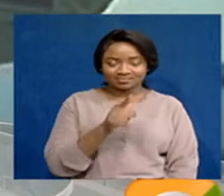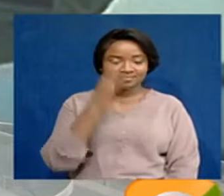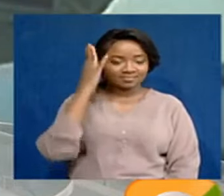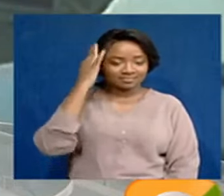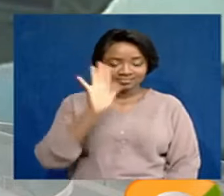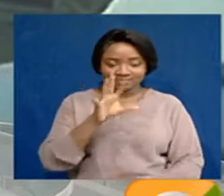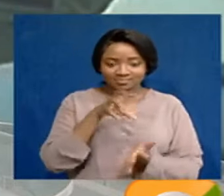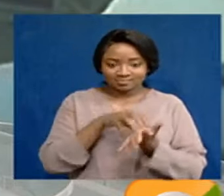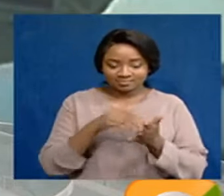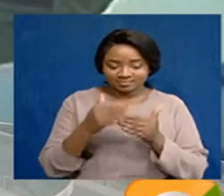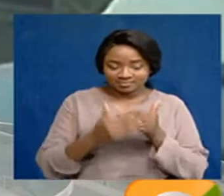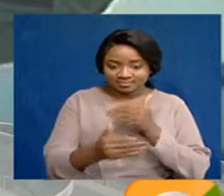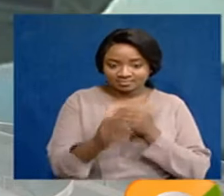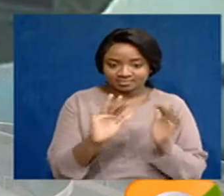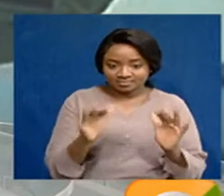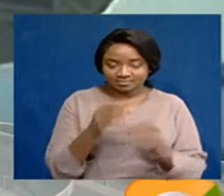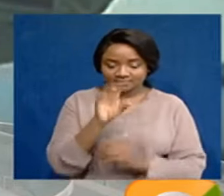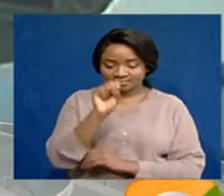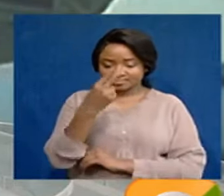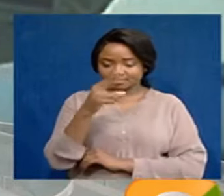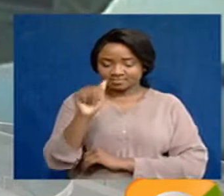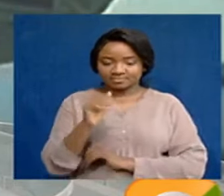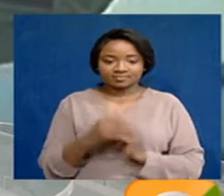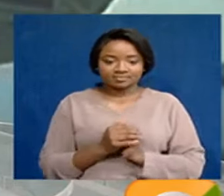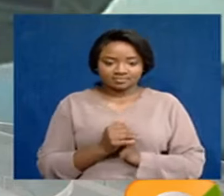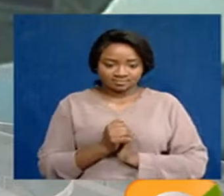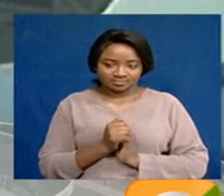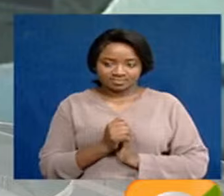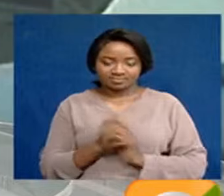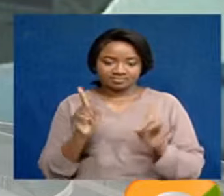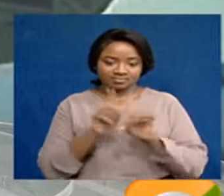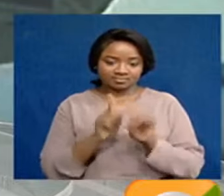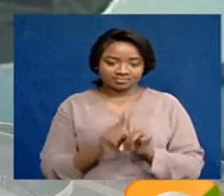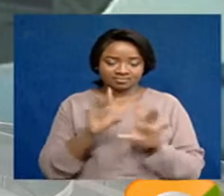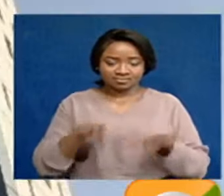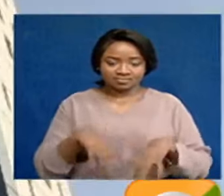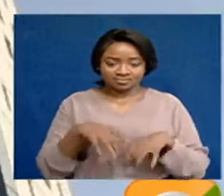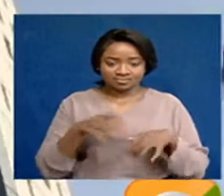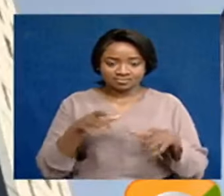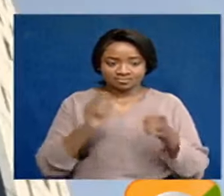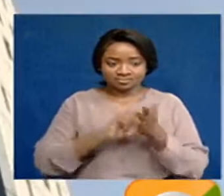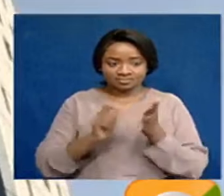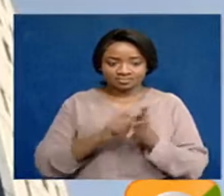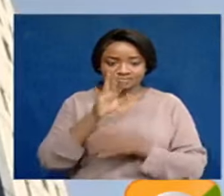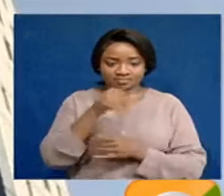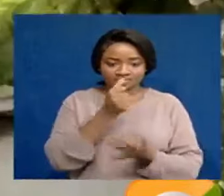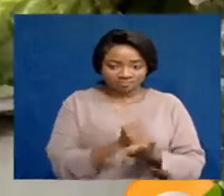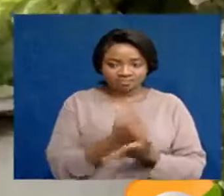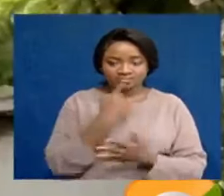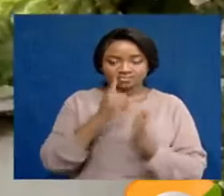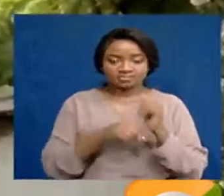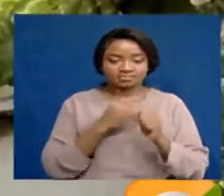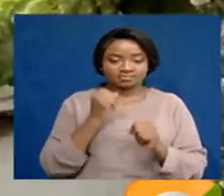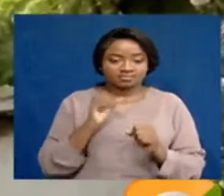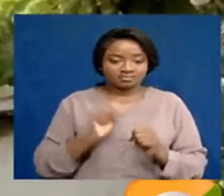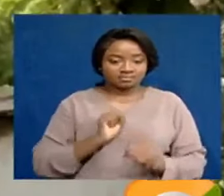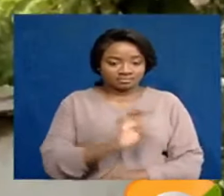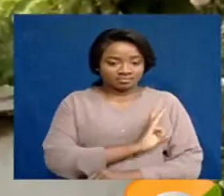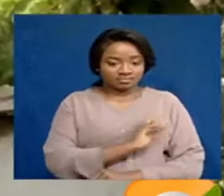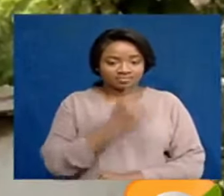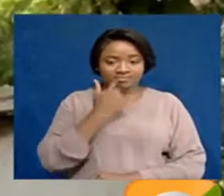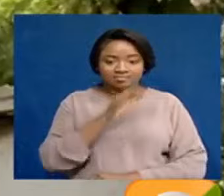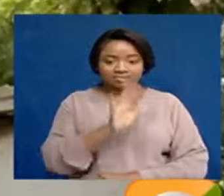mpya ya SHA katika muda wa miezi 6 ijayo. Kwa mujibu wa kaimu afisa mkuu wa mamlaka hiyo, wafanyikazi ambao kandarasi yao